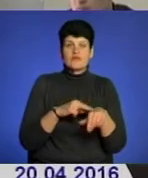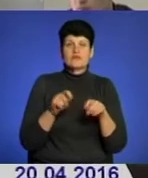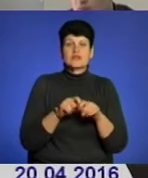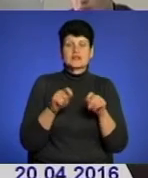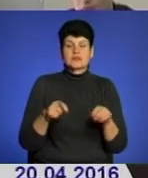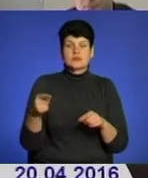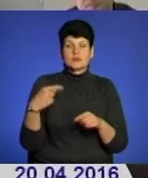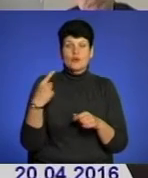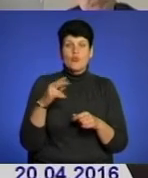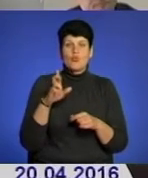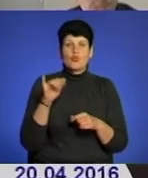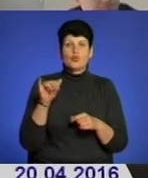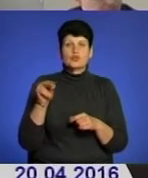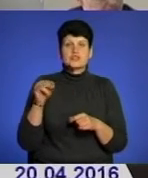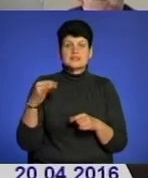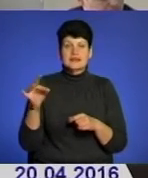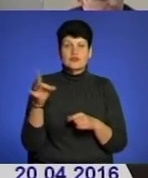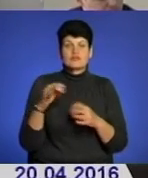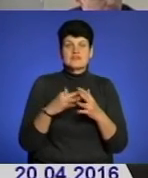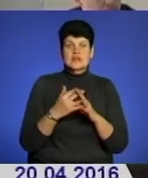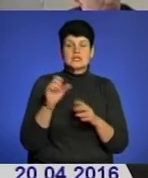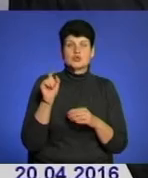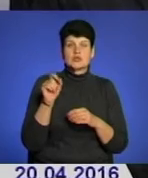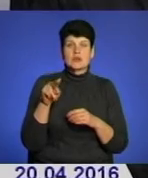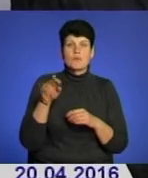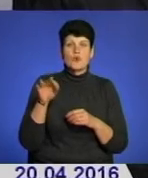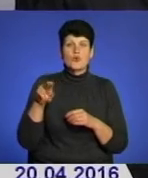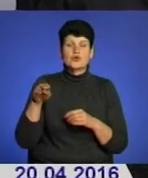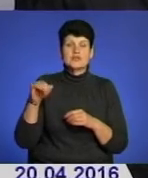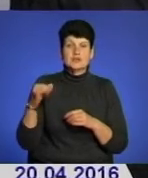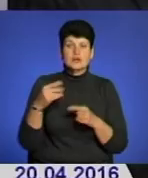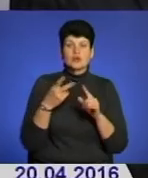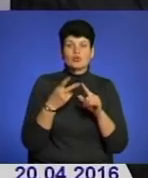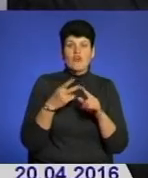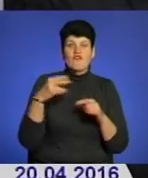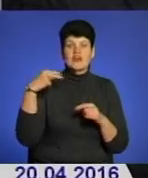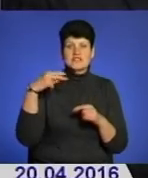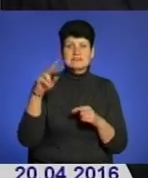Тернопільщині у Бучацькому районі в селі Золотий Потік, друга – у Вишнівці Збаразького району.